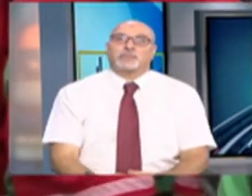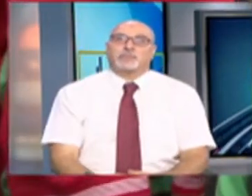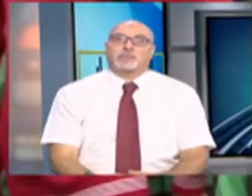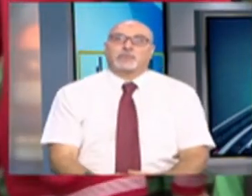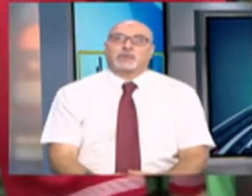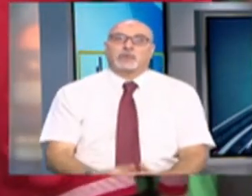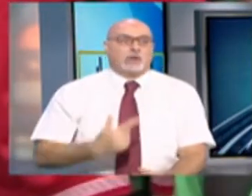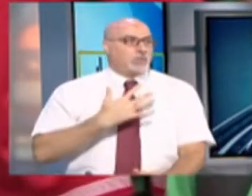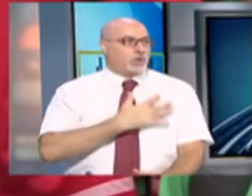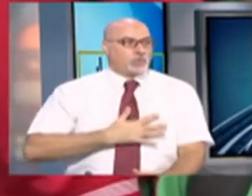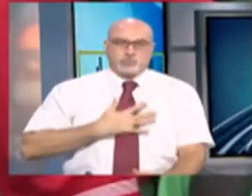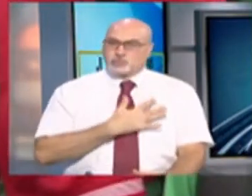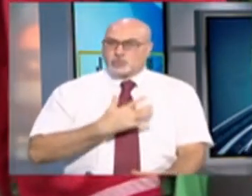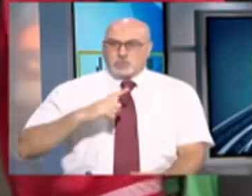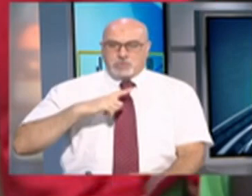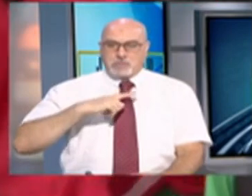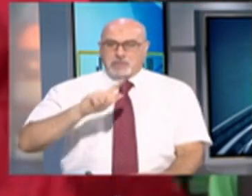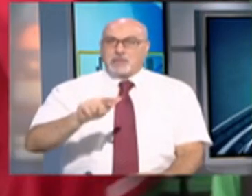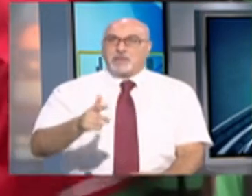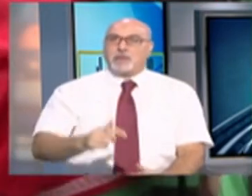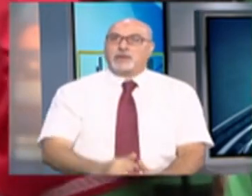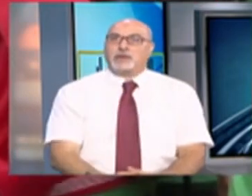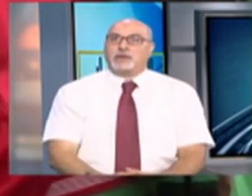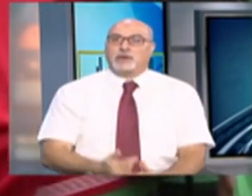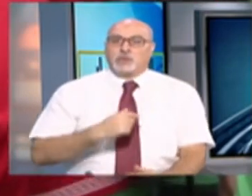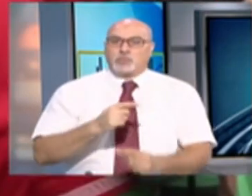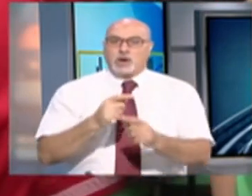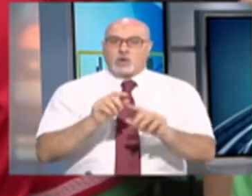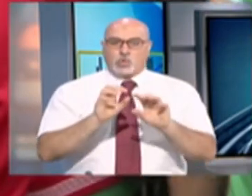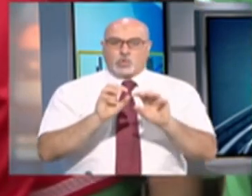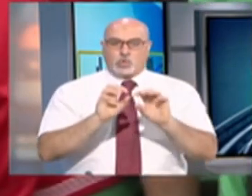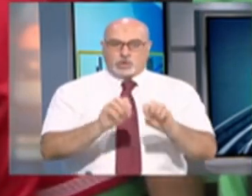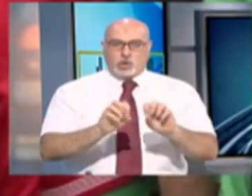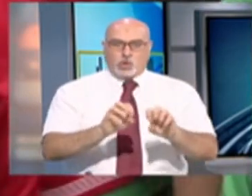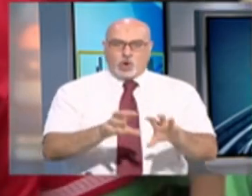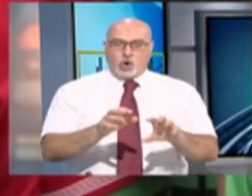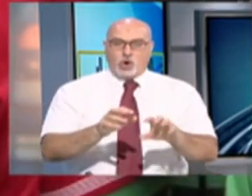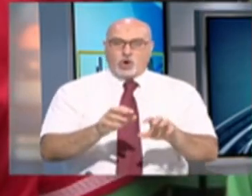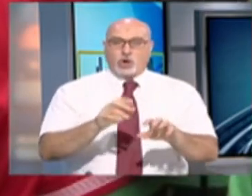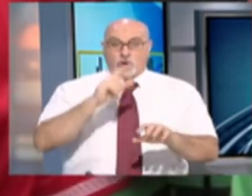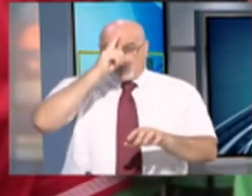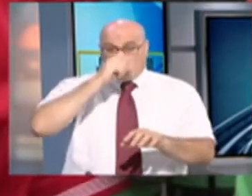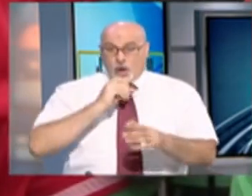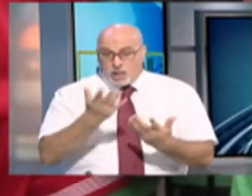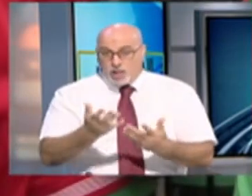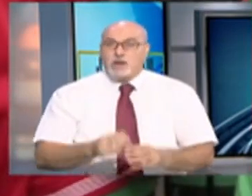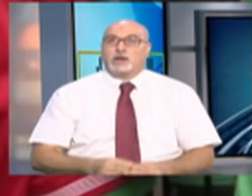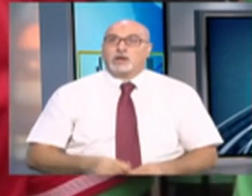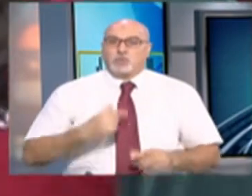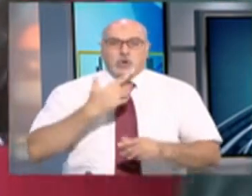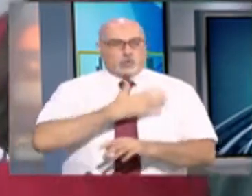أنا جد سعيد بتواجدي هنا. أنا مدرب منتخب البرتغال والسعادة تغمرنا جميعا بقدومنا إلى